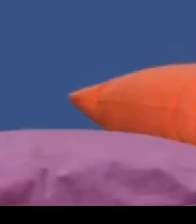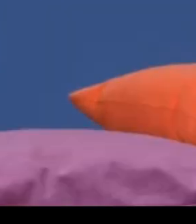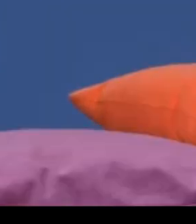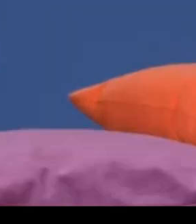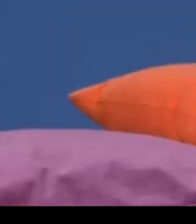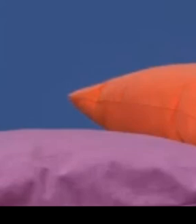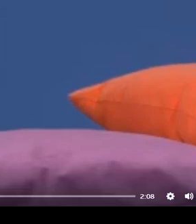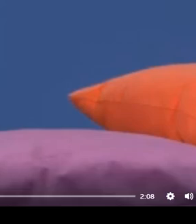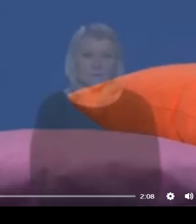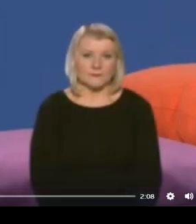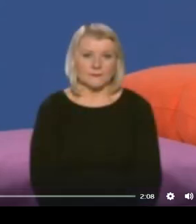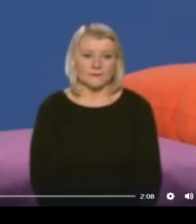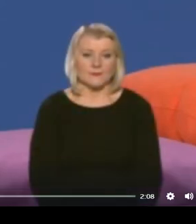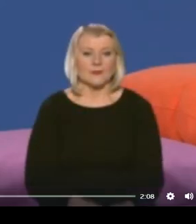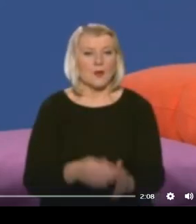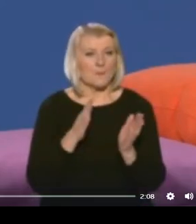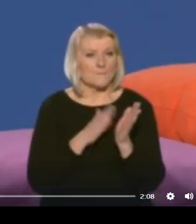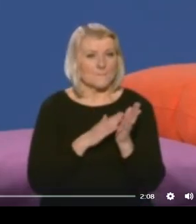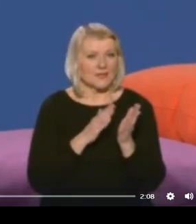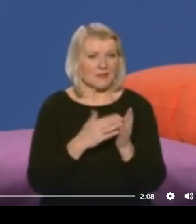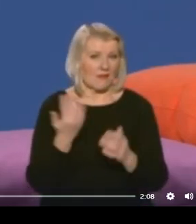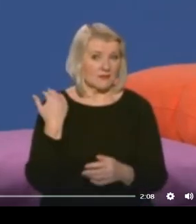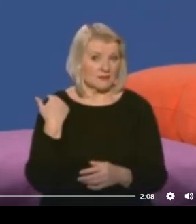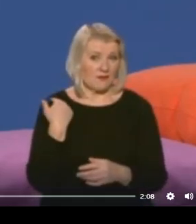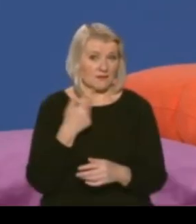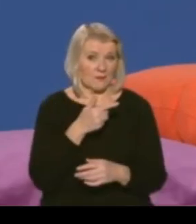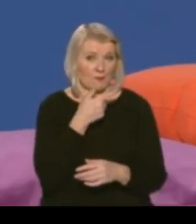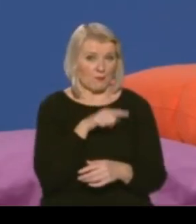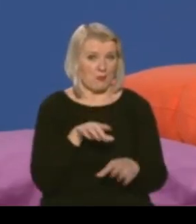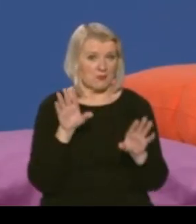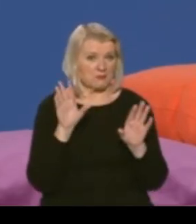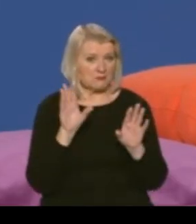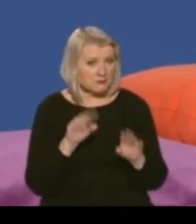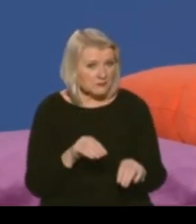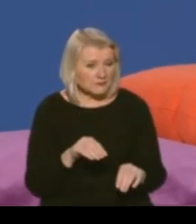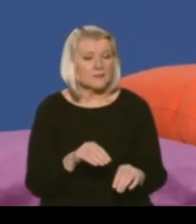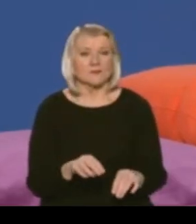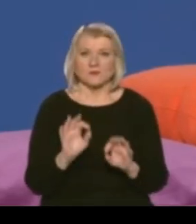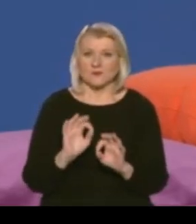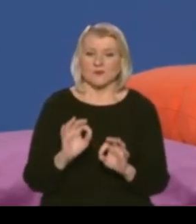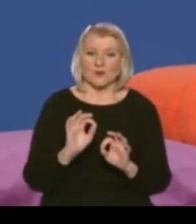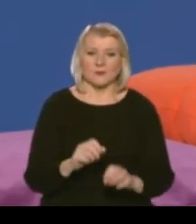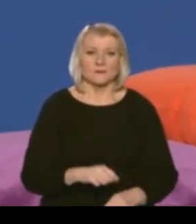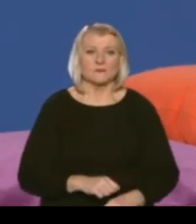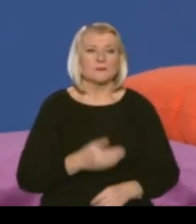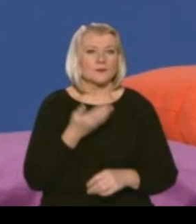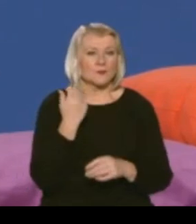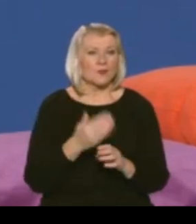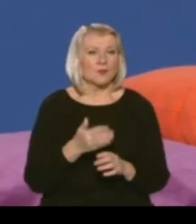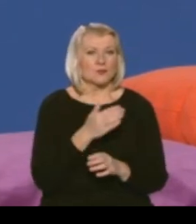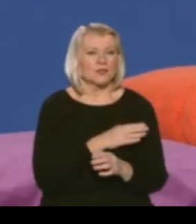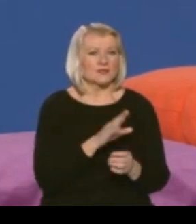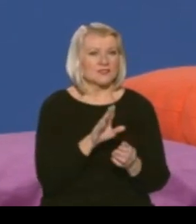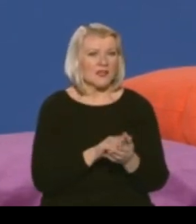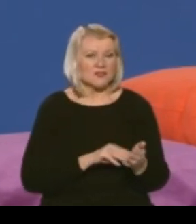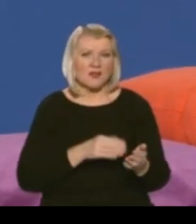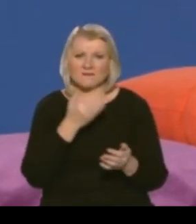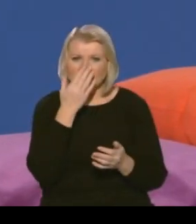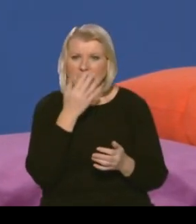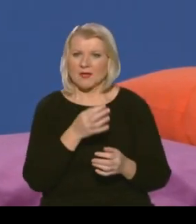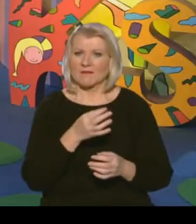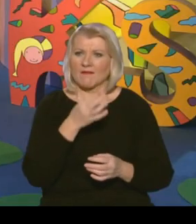Kala už záda nebolí a to je moc dobře. Na začátku to vypadalo, že se ani